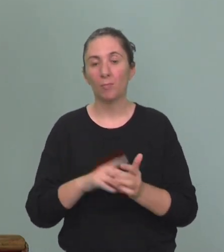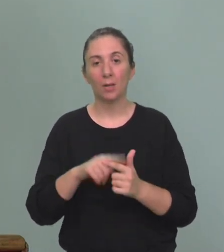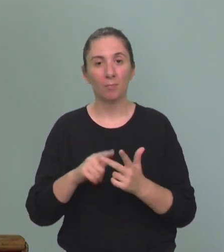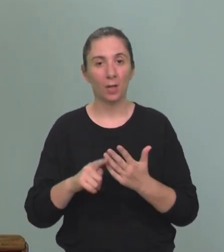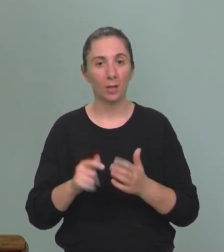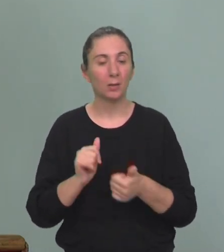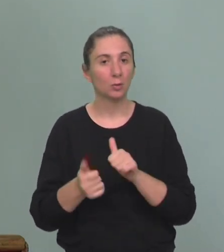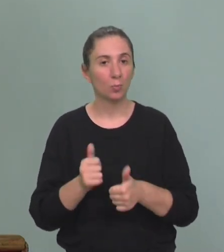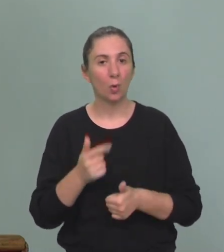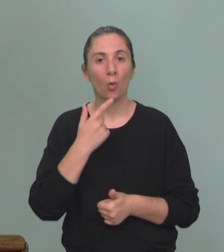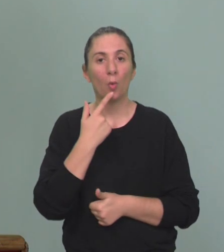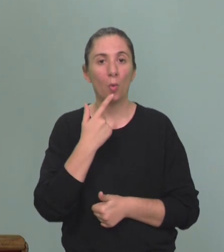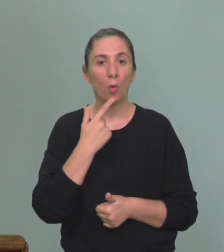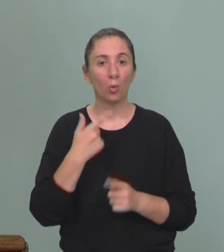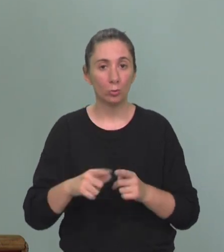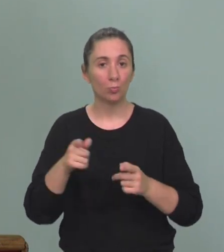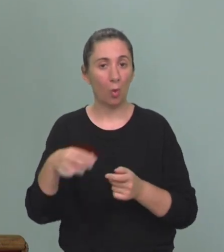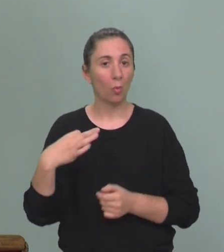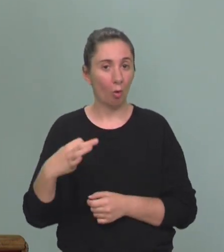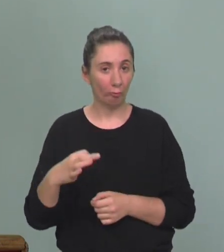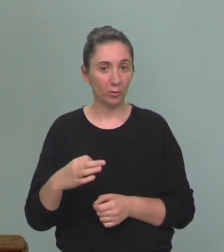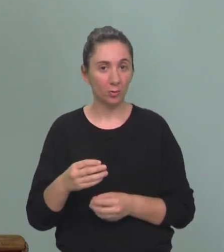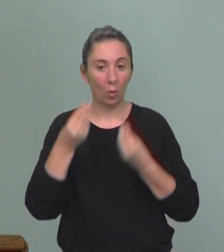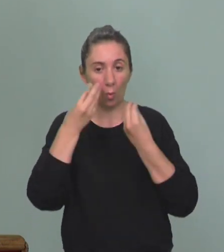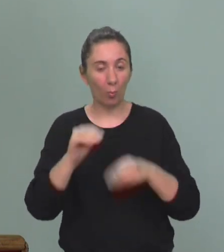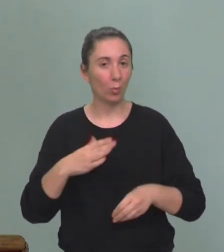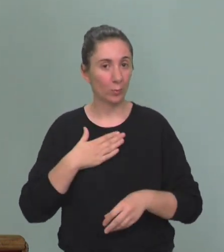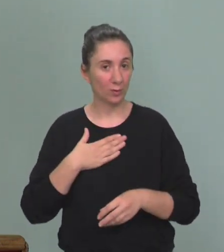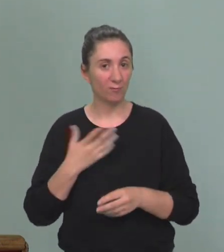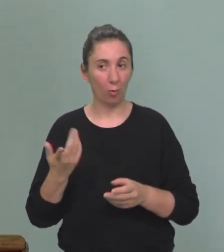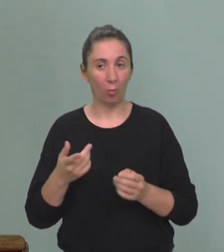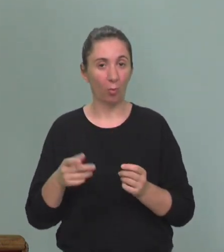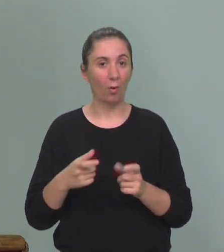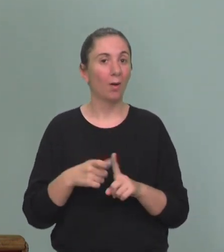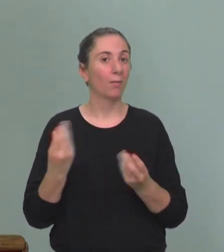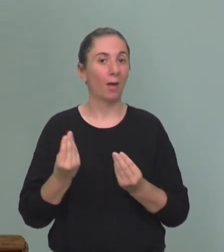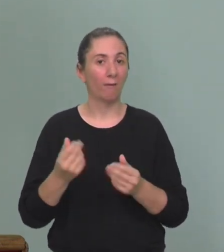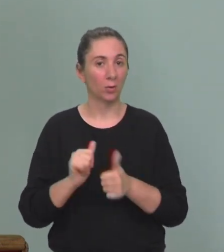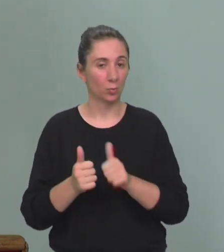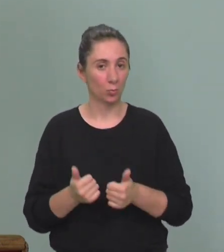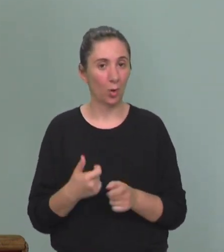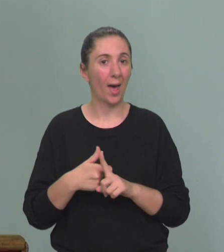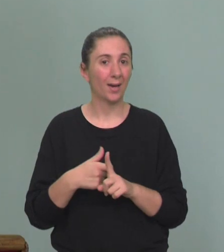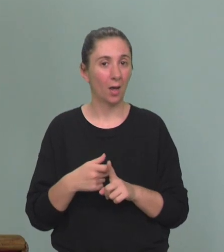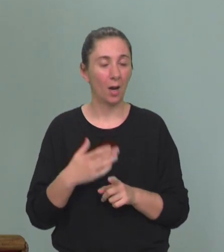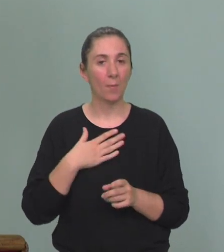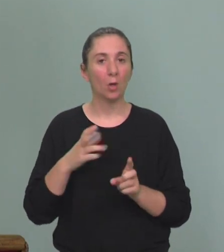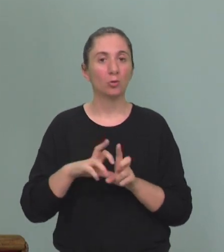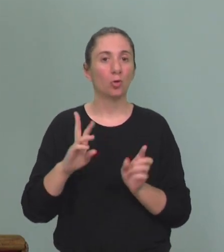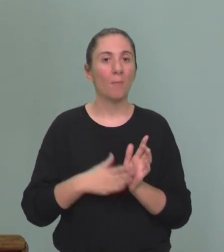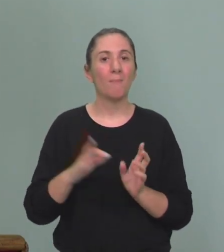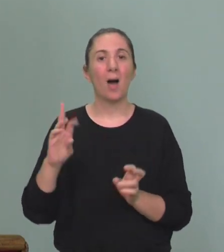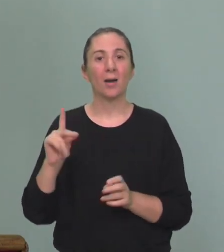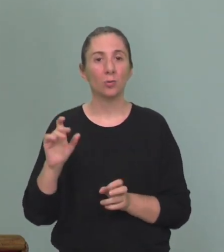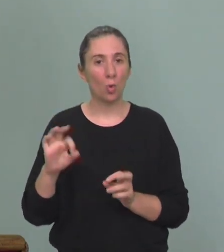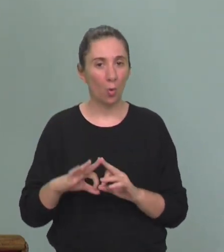primjera sportaša koji su zbog tih ovisnosti upropastili svoje karijere. Pa recimo imamo Georgea Besta,